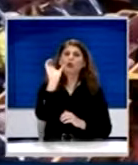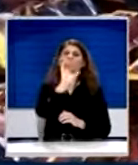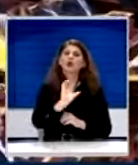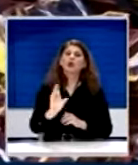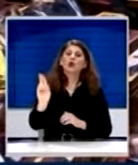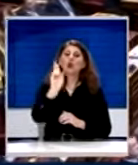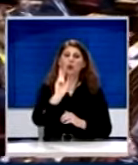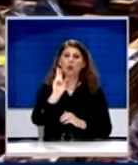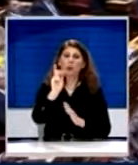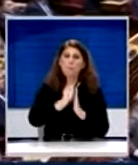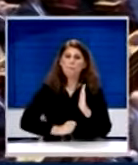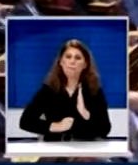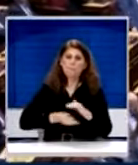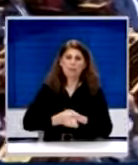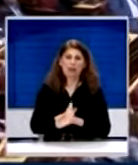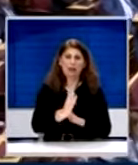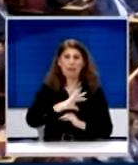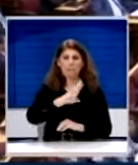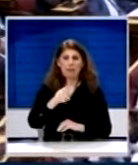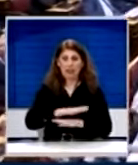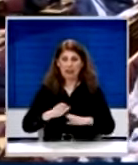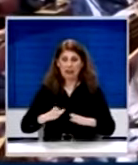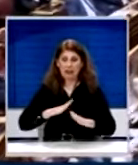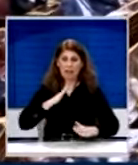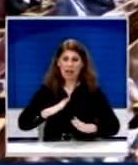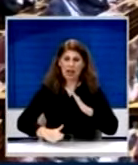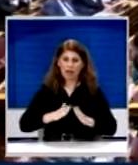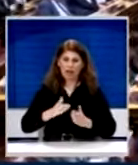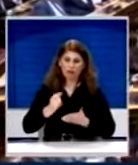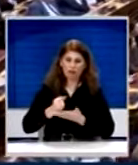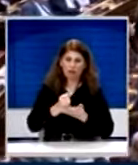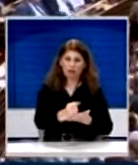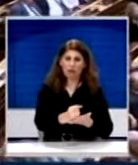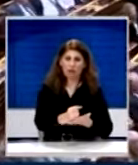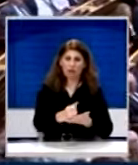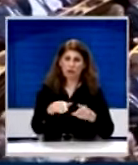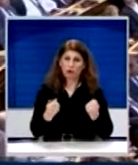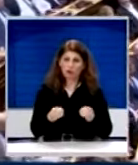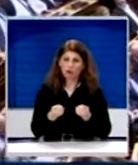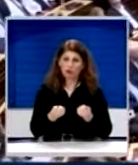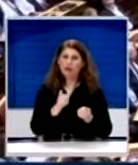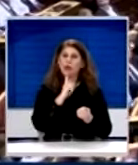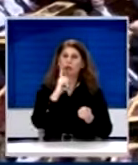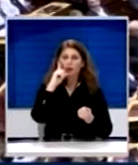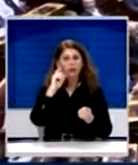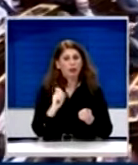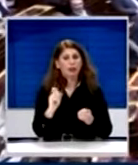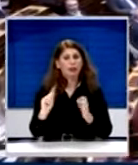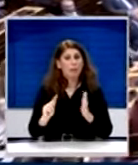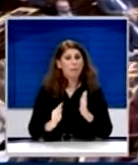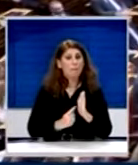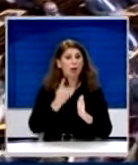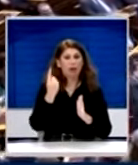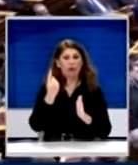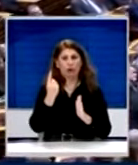ανεξαρτητοποιήθηκε, για σωματική επίθεση σε βάρος του βουλευτή της Ελληνικής Λύσης Βασίλη Γραμμένου. Στο μεταξύ, όπως χθες έγινε γνωστό,